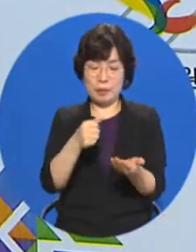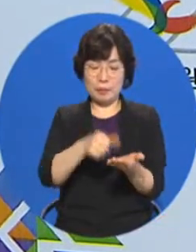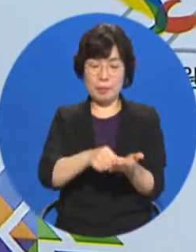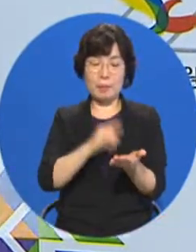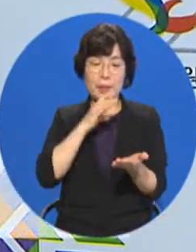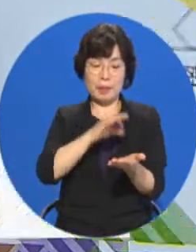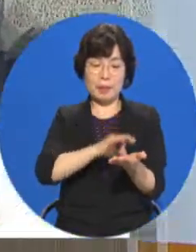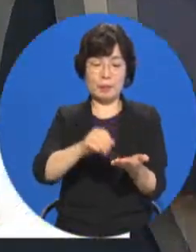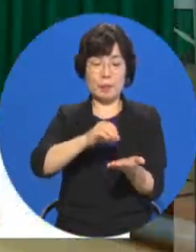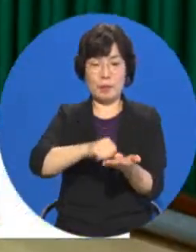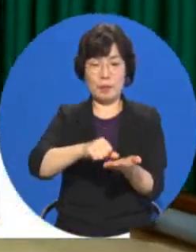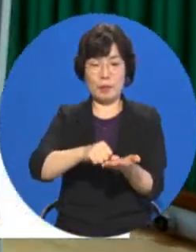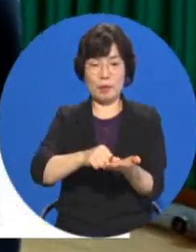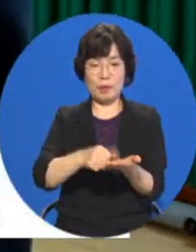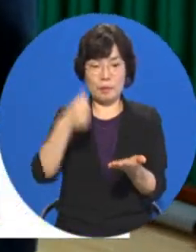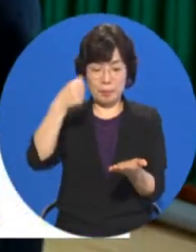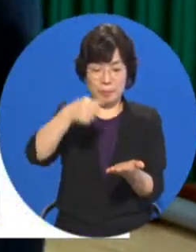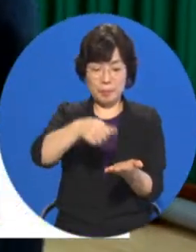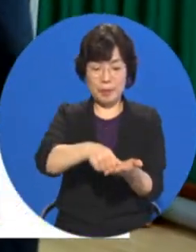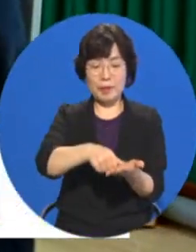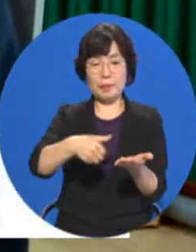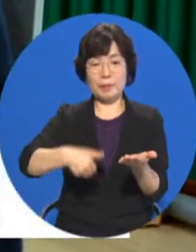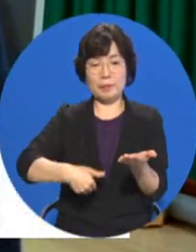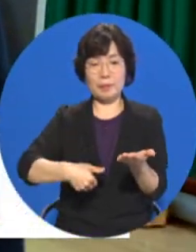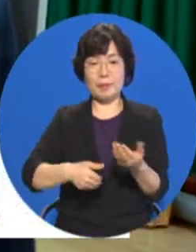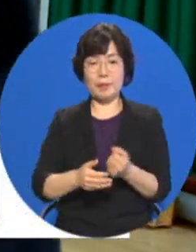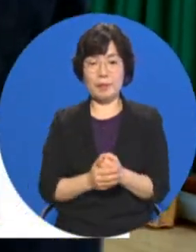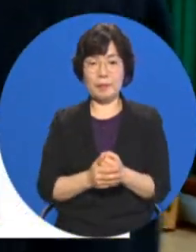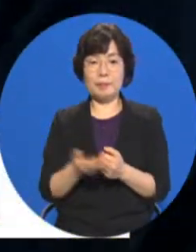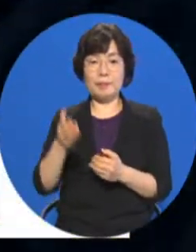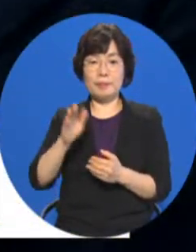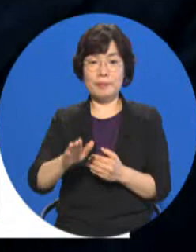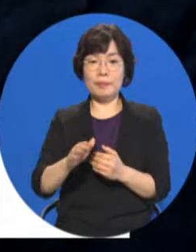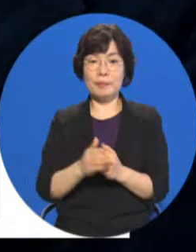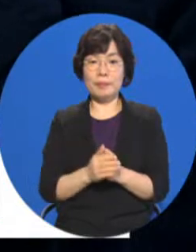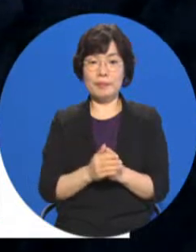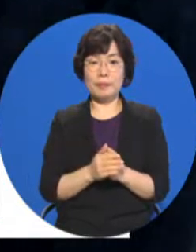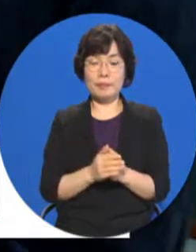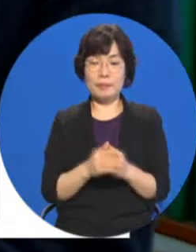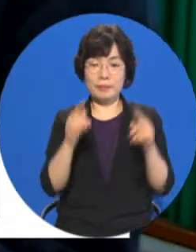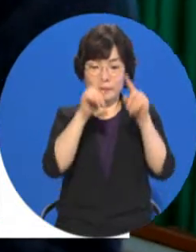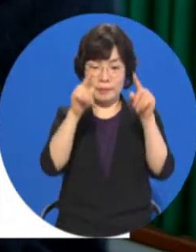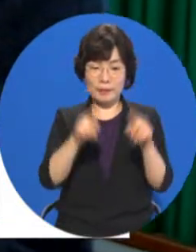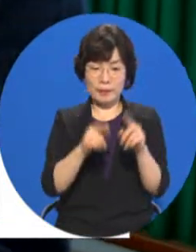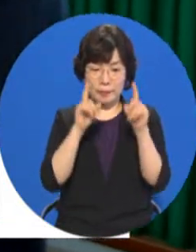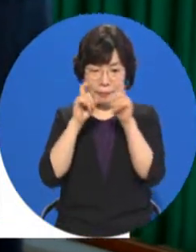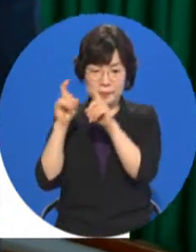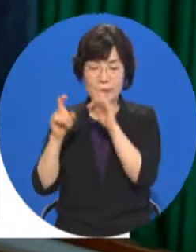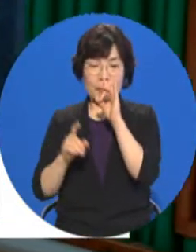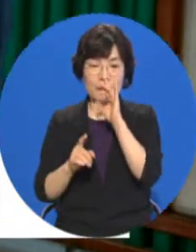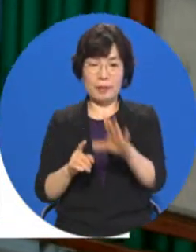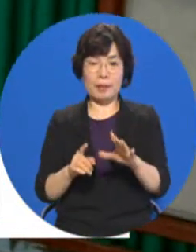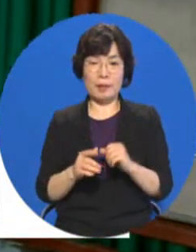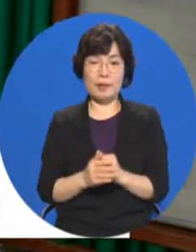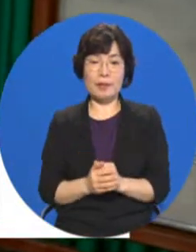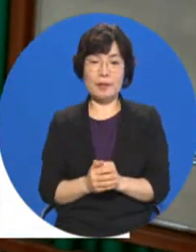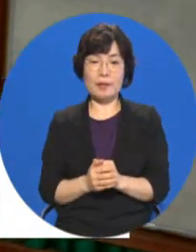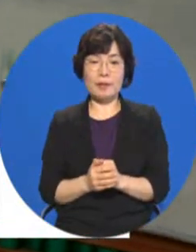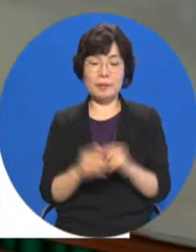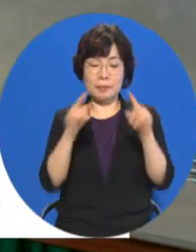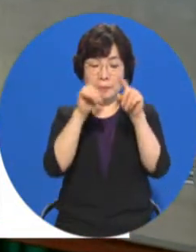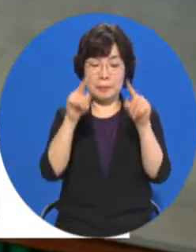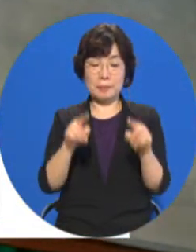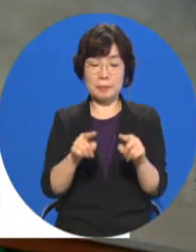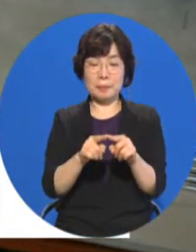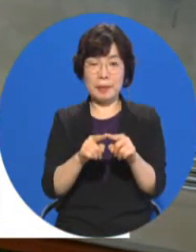반드시 사용해서 이렇게 기표를 하셔야 됩니다 하지만 이렇게 기표대 & 표절 차량에서는 안되고요 마찬가지로 2기